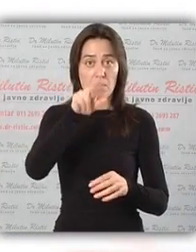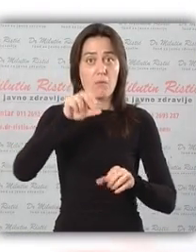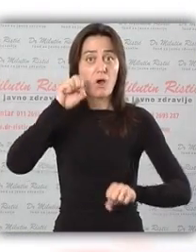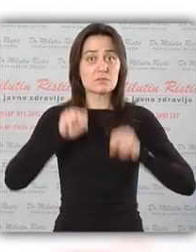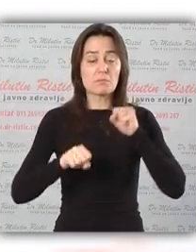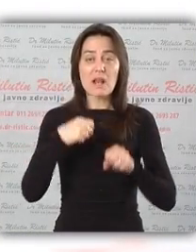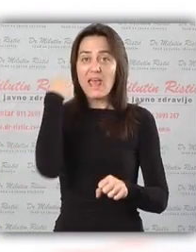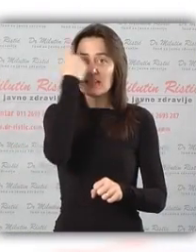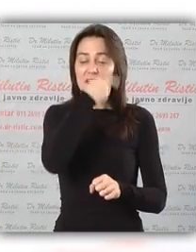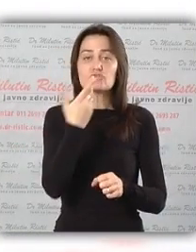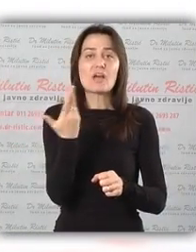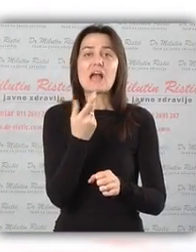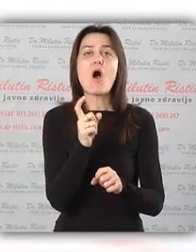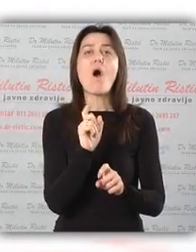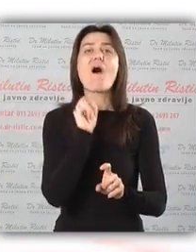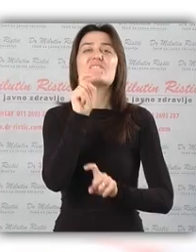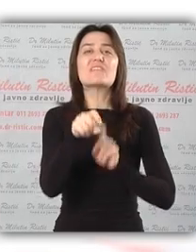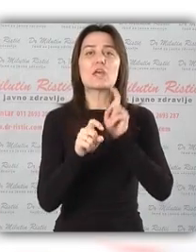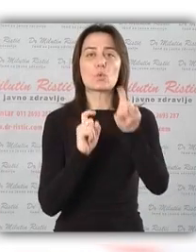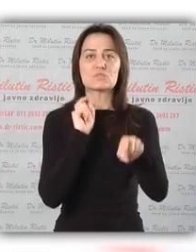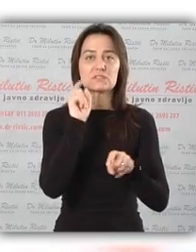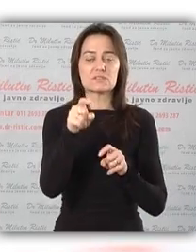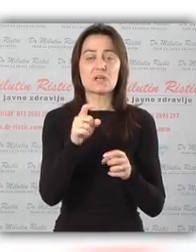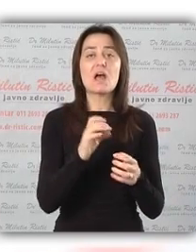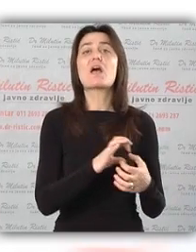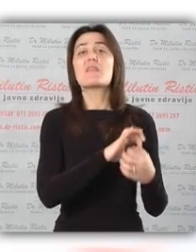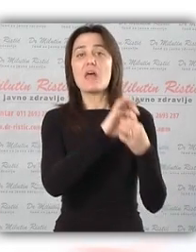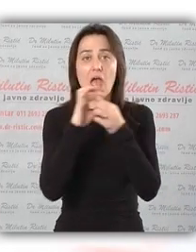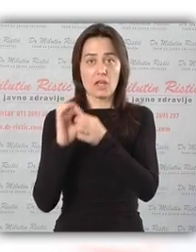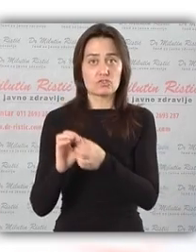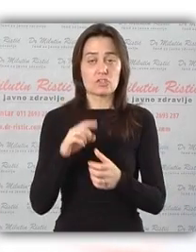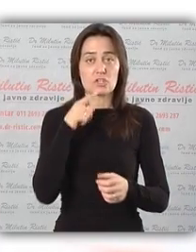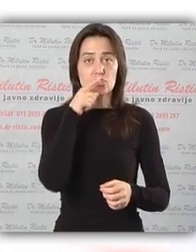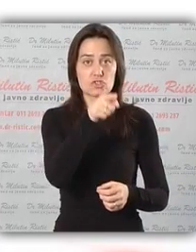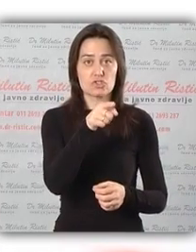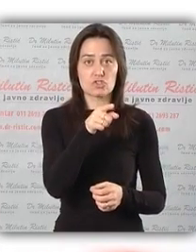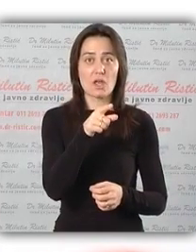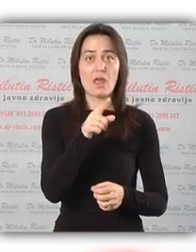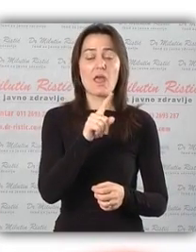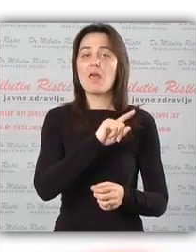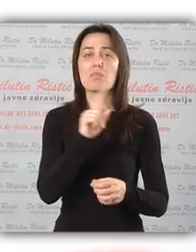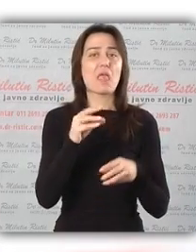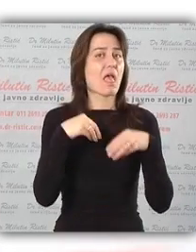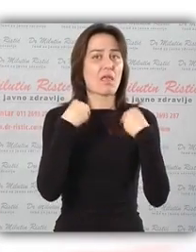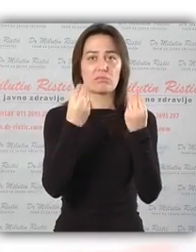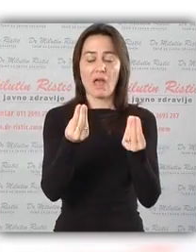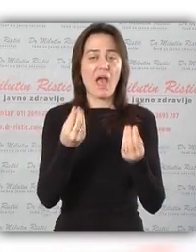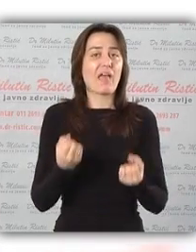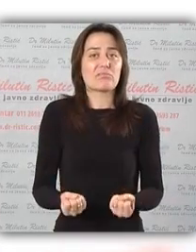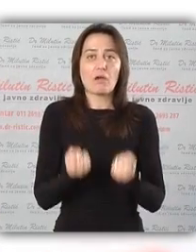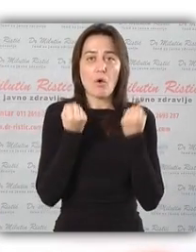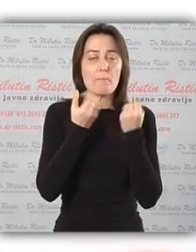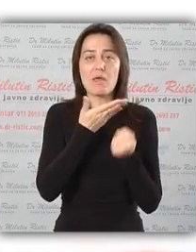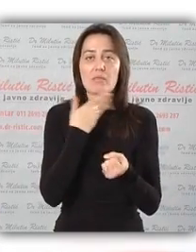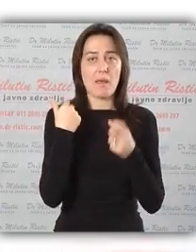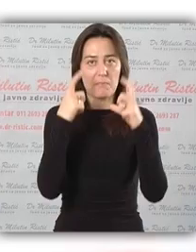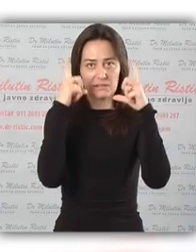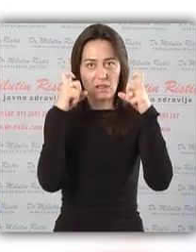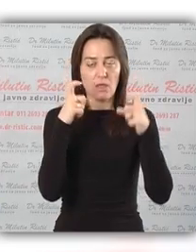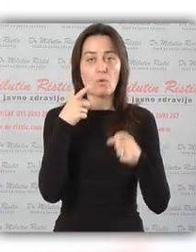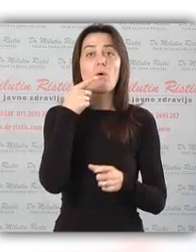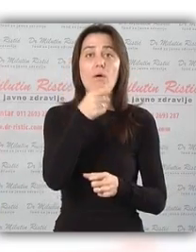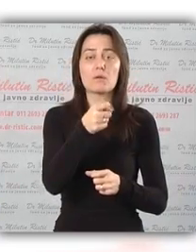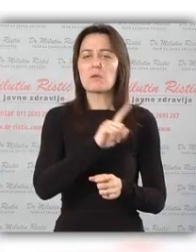tome ima neke osobine koje su slične virusima. Najčešće je asimptomatska i ne daje nikakve